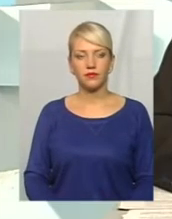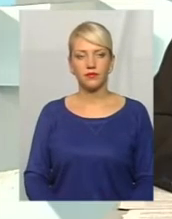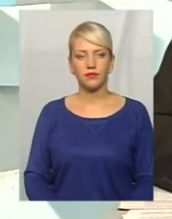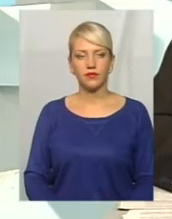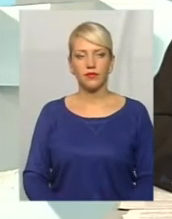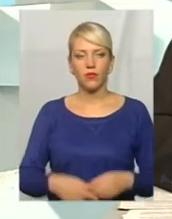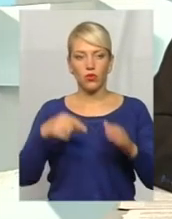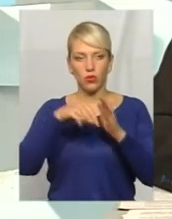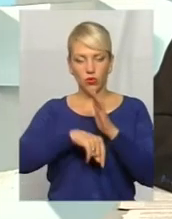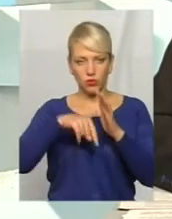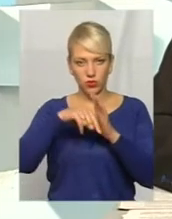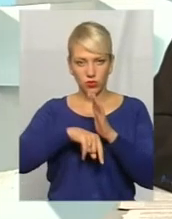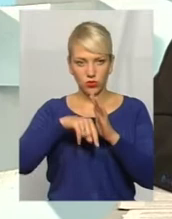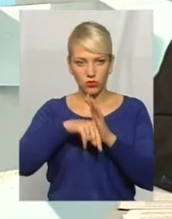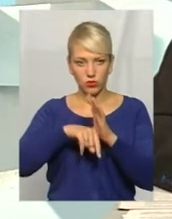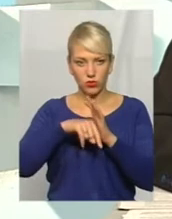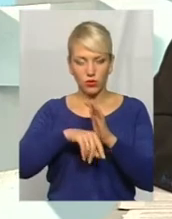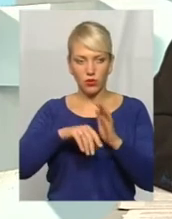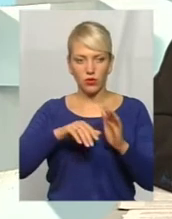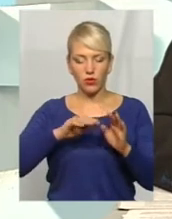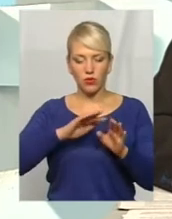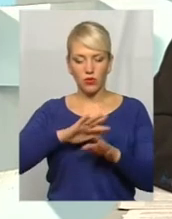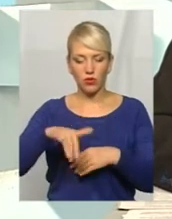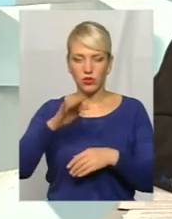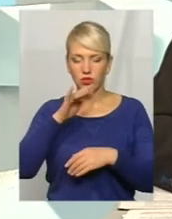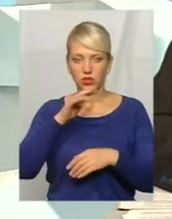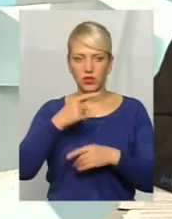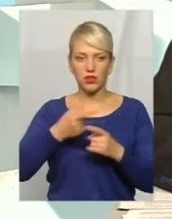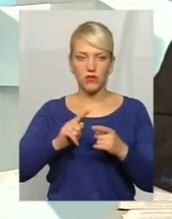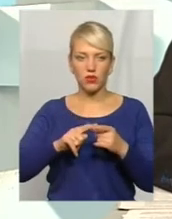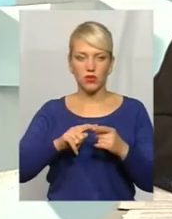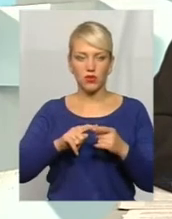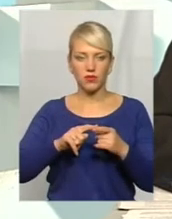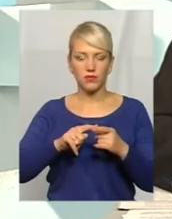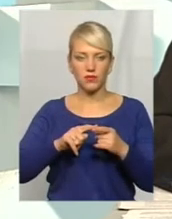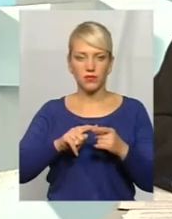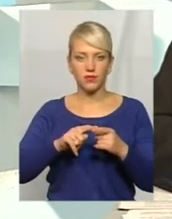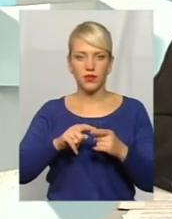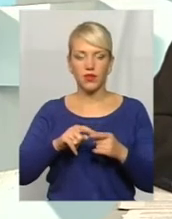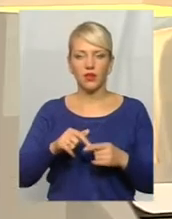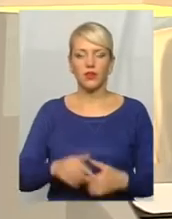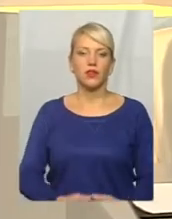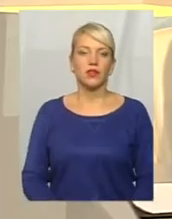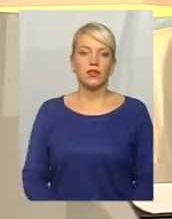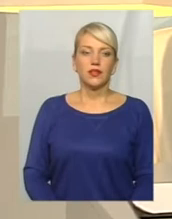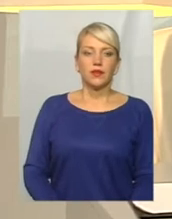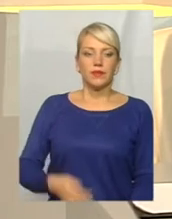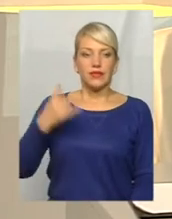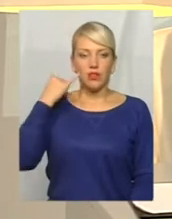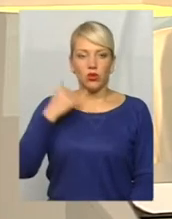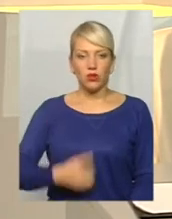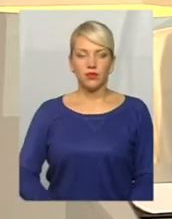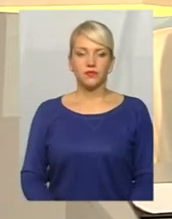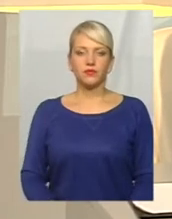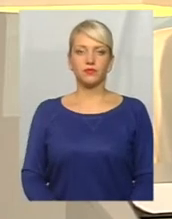Тобто пройде певний період часу. Певний час, і за цей період часу воно зовсім не актуально. Зрозуміла ваша відповідь. Дякую. У нас є ще телефонний